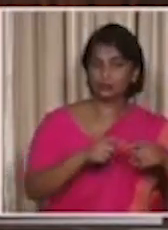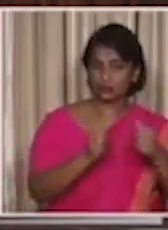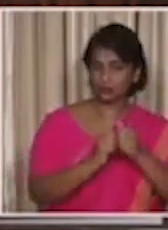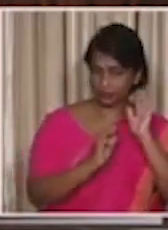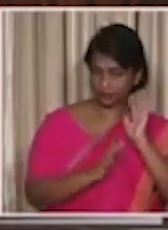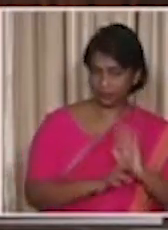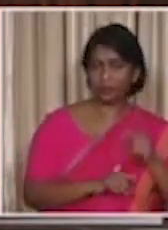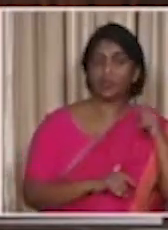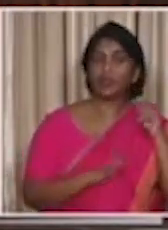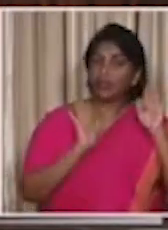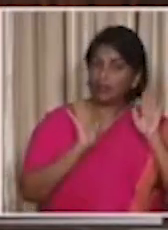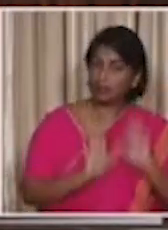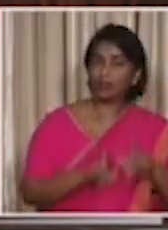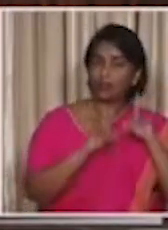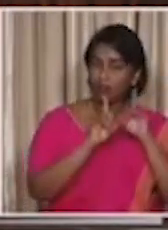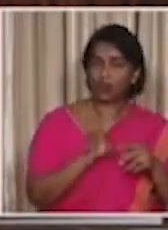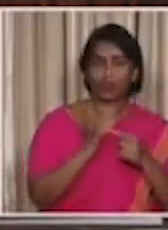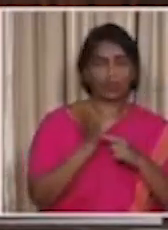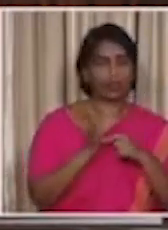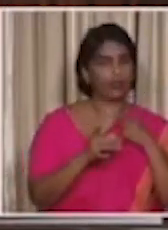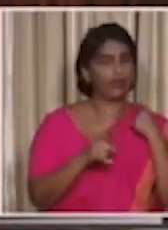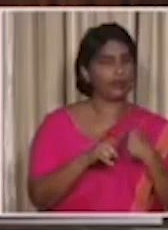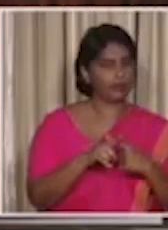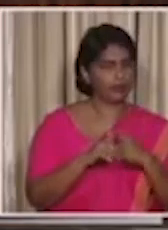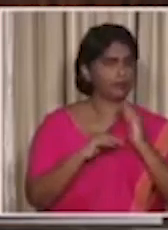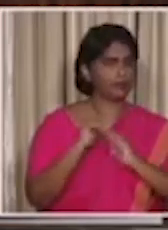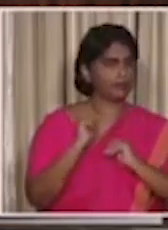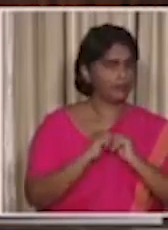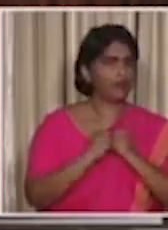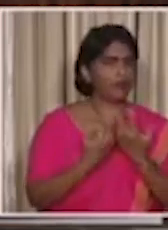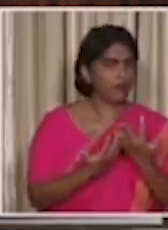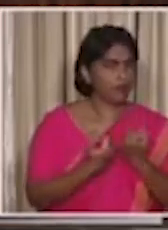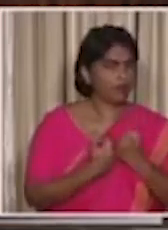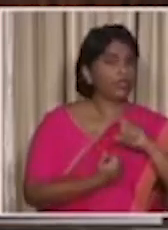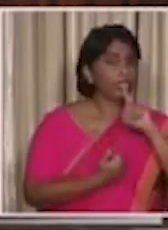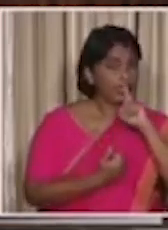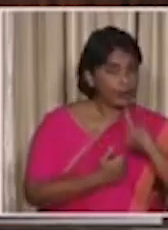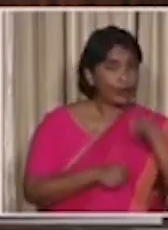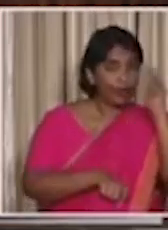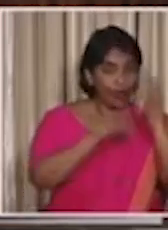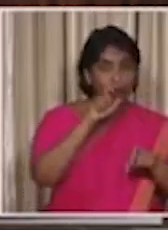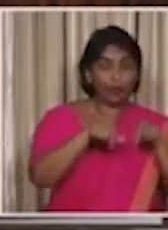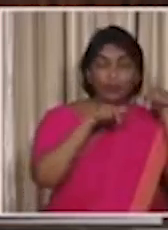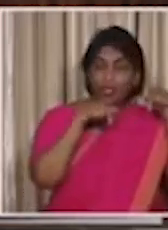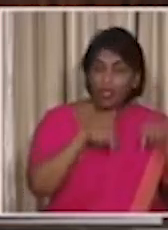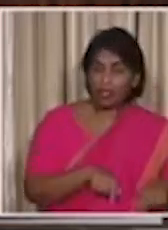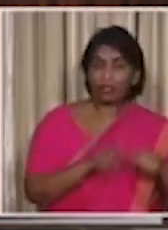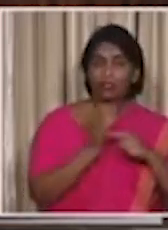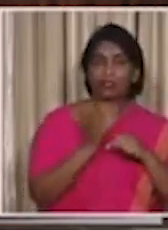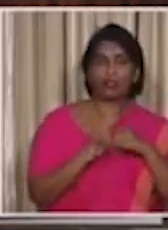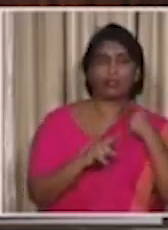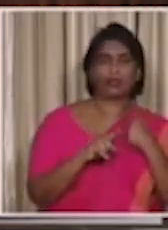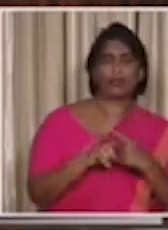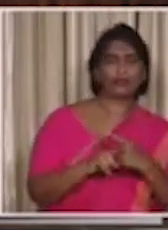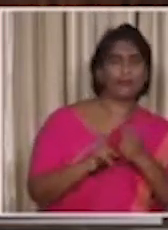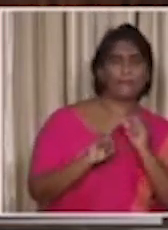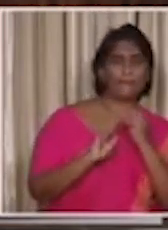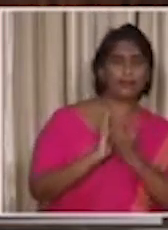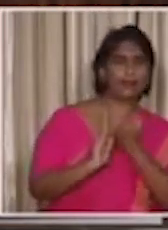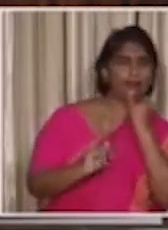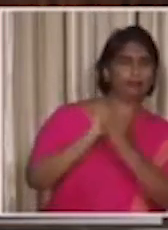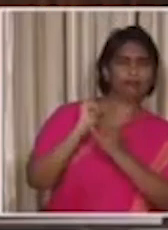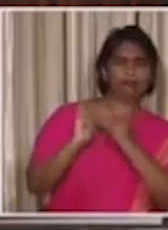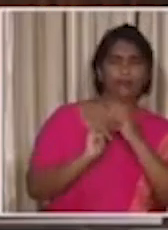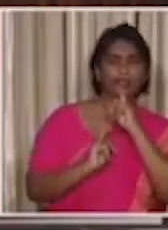තිබෙනවා. නමුත් මෙවැනි බදු ප්‍රතිපත්තියක් අවශ්‍යයි කියූ අයම අද බදු ප්‍රතිපත්තිය විවේචනය කරනවා. බදු